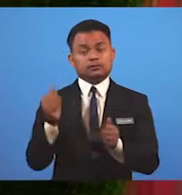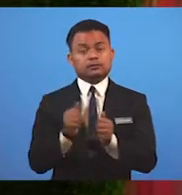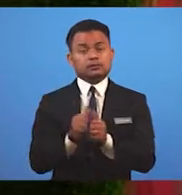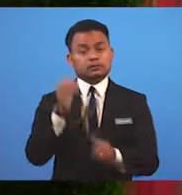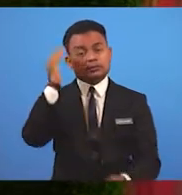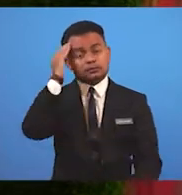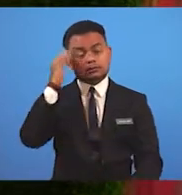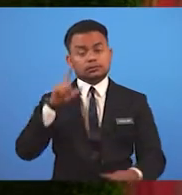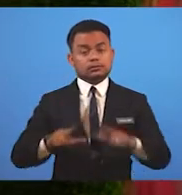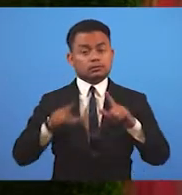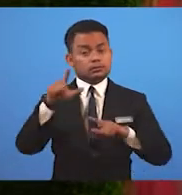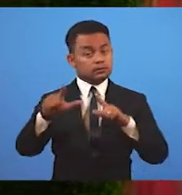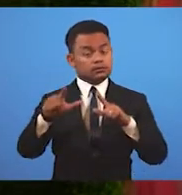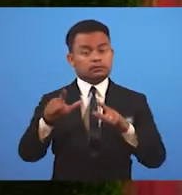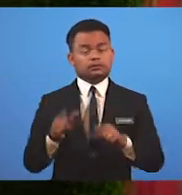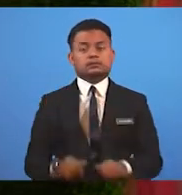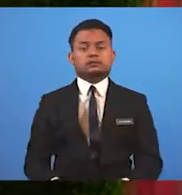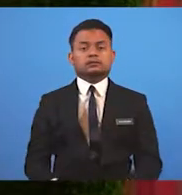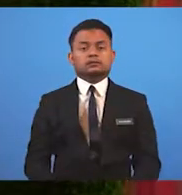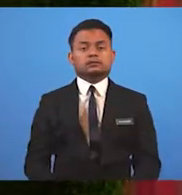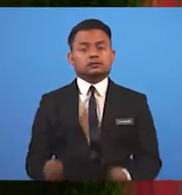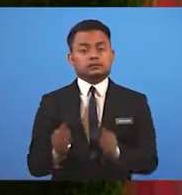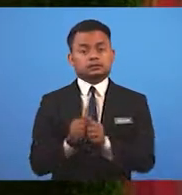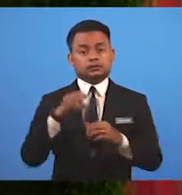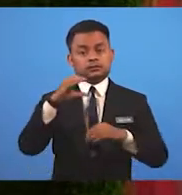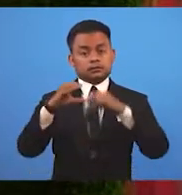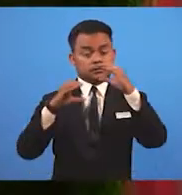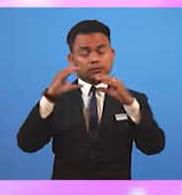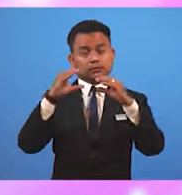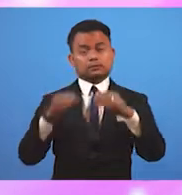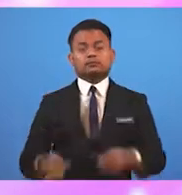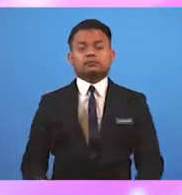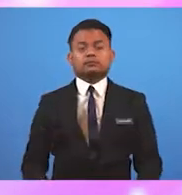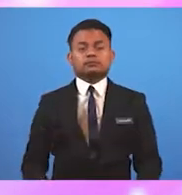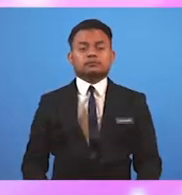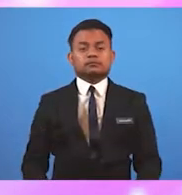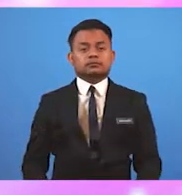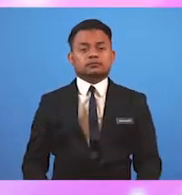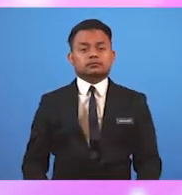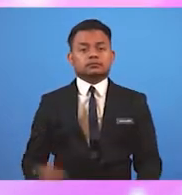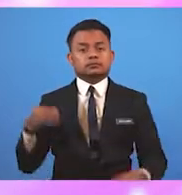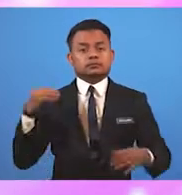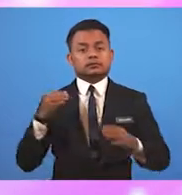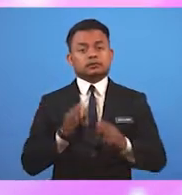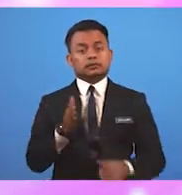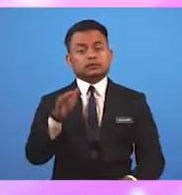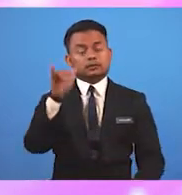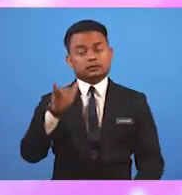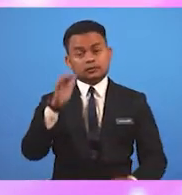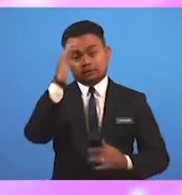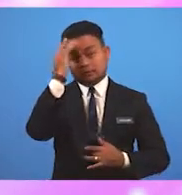1. Paparkan maklumat iaitu nama dan nama sekolah